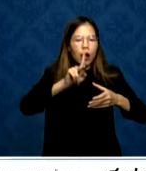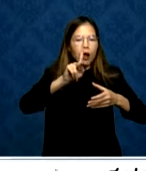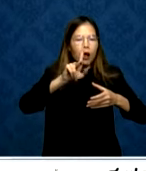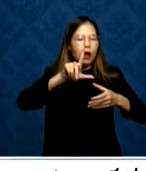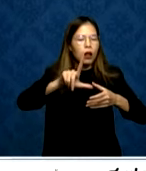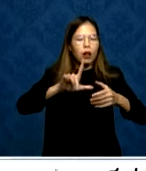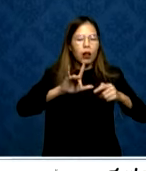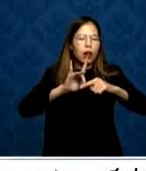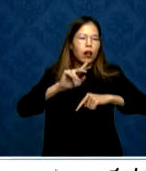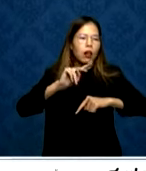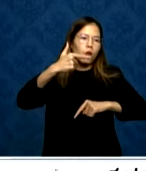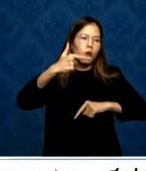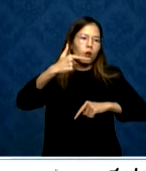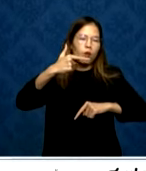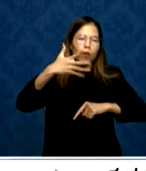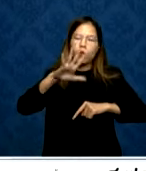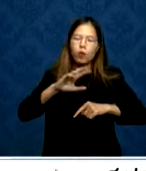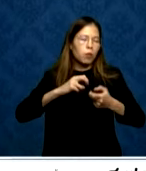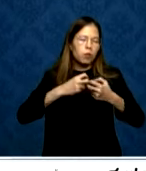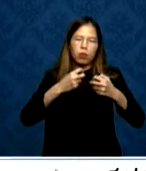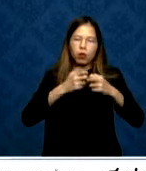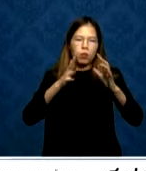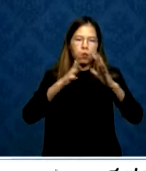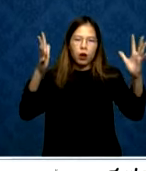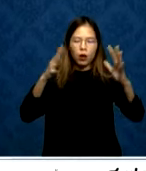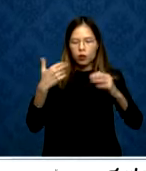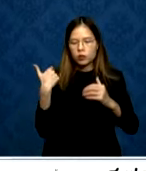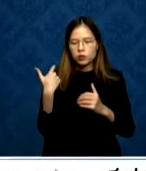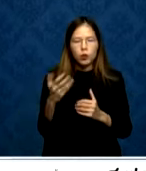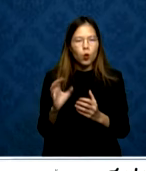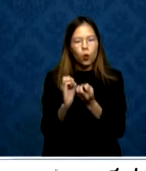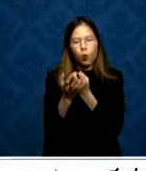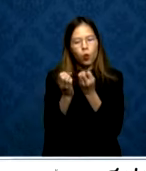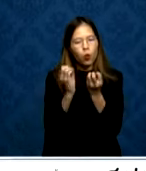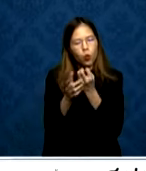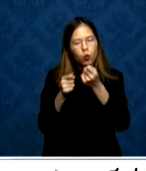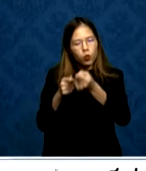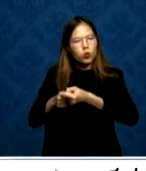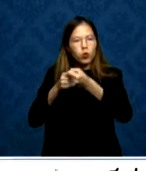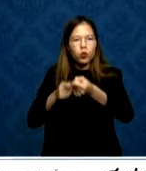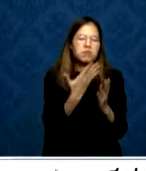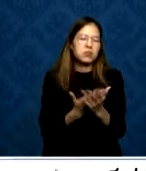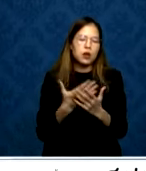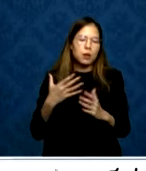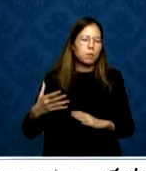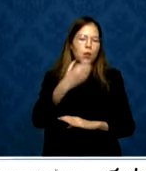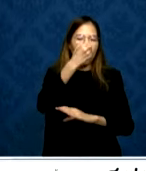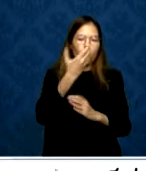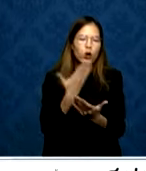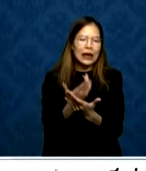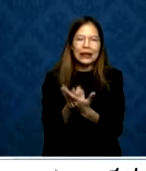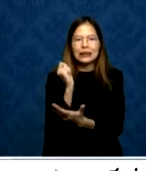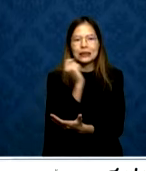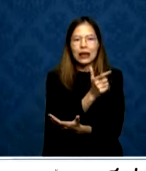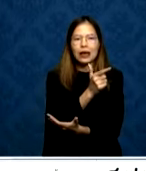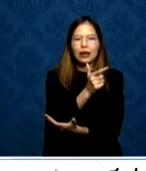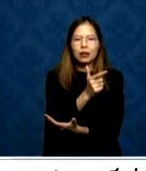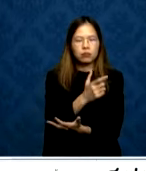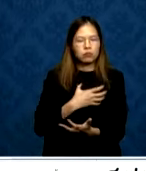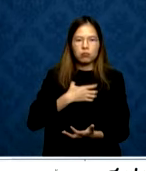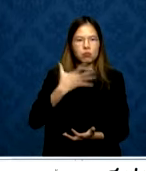ก็เป็นผลให้เกษตรกรชาวสวนผลไม้ไทยเราก็ไม่ค่อยมีกำไรสิ่งเหล่านี้ครับผมไม่อยากเห็น